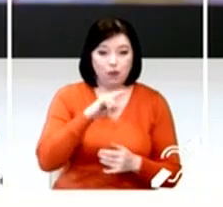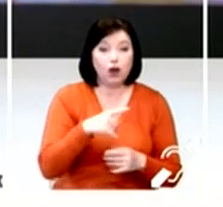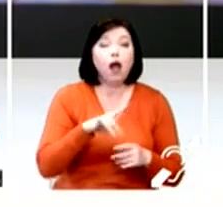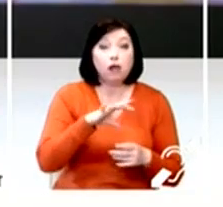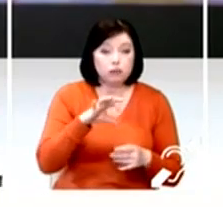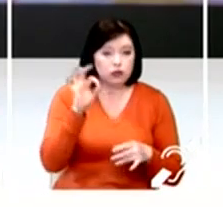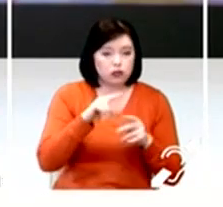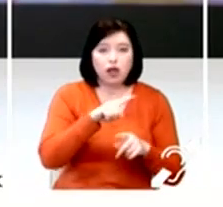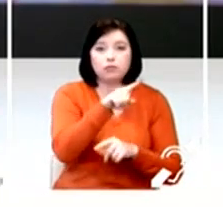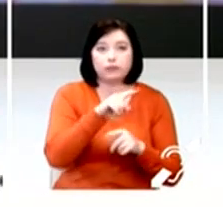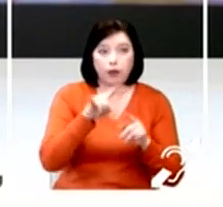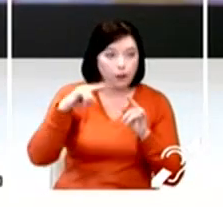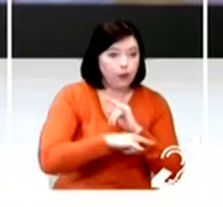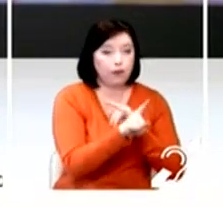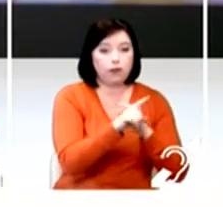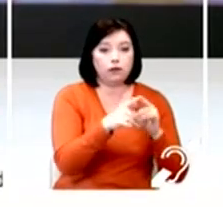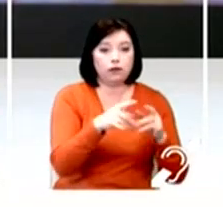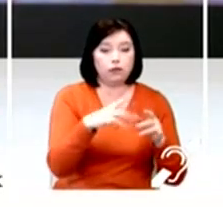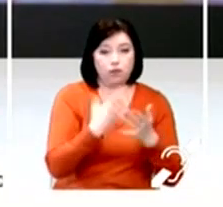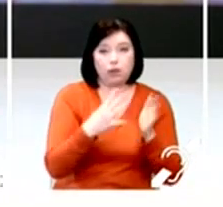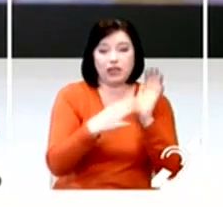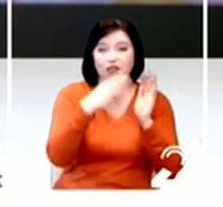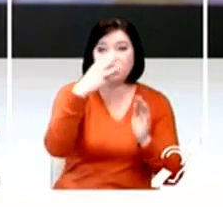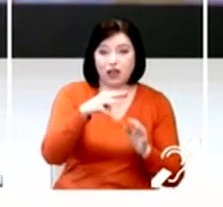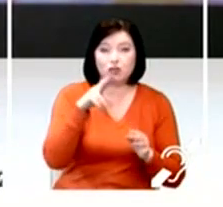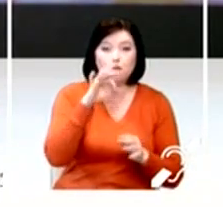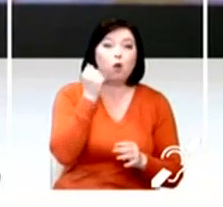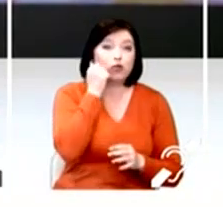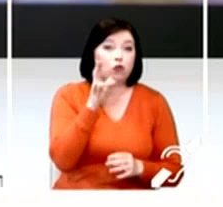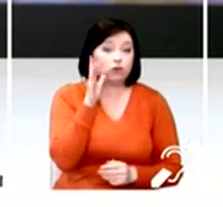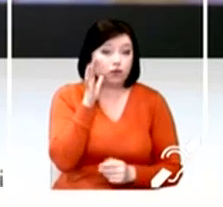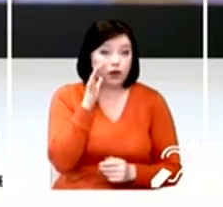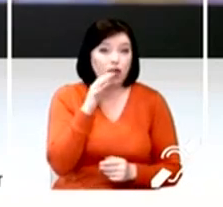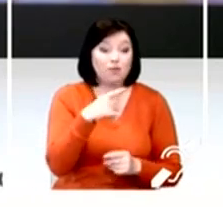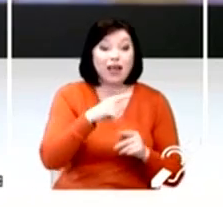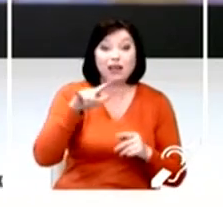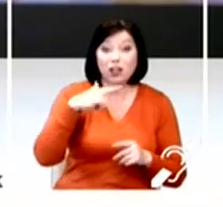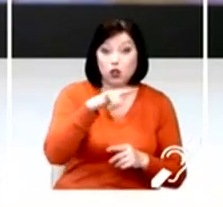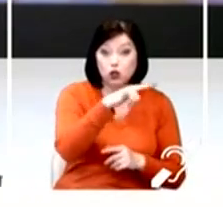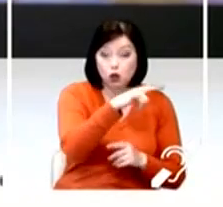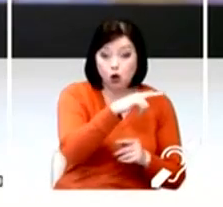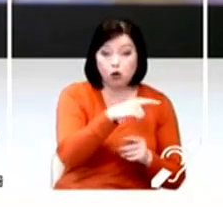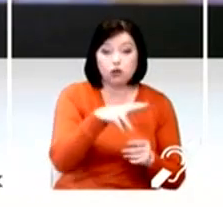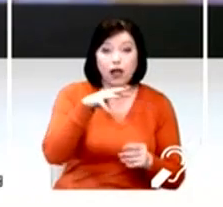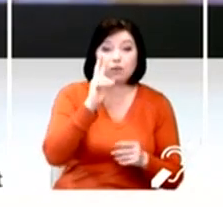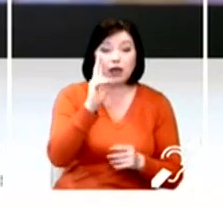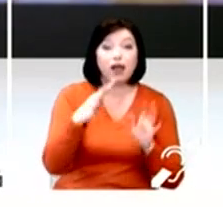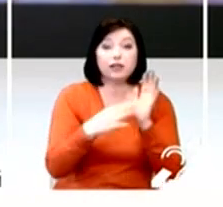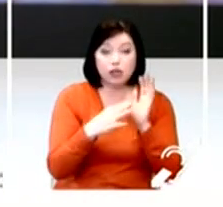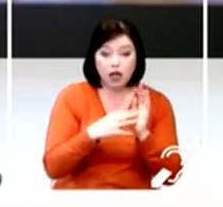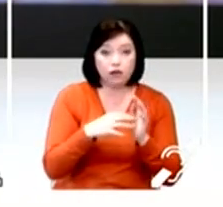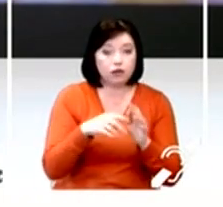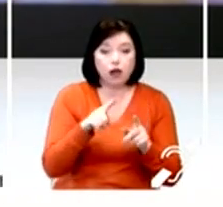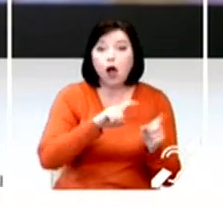результате резкого маневрирования в районе 9 часов 30 минут по московскому времени беспилотный летательный аппарат МК-9